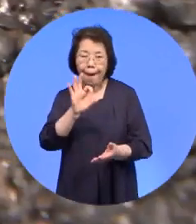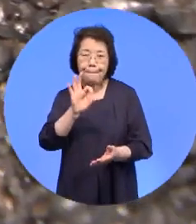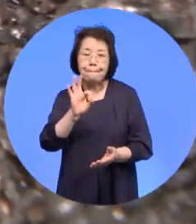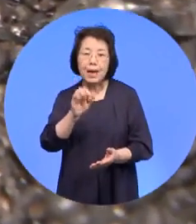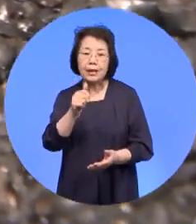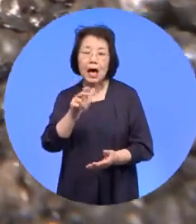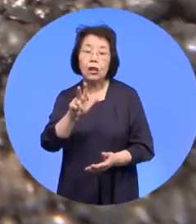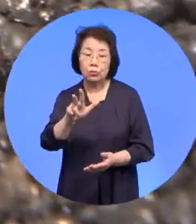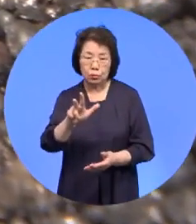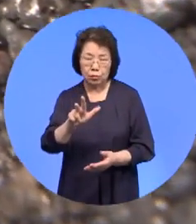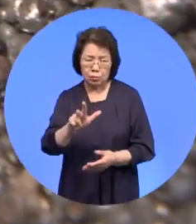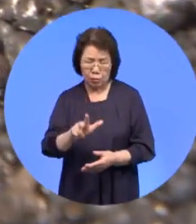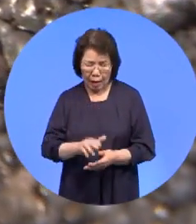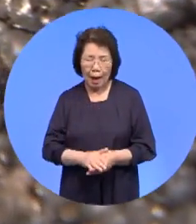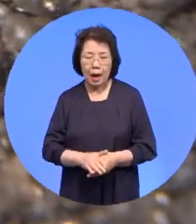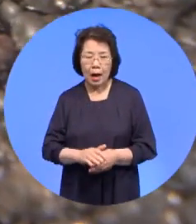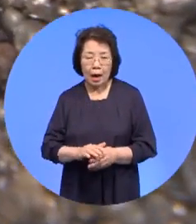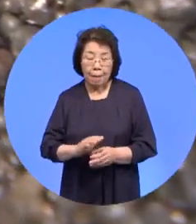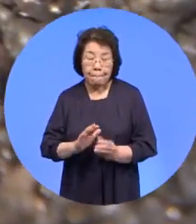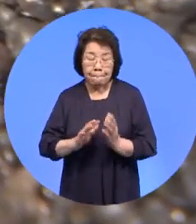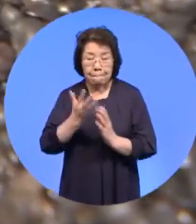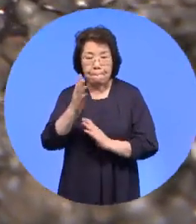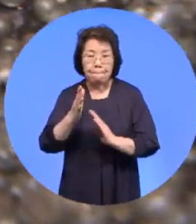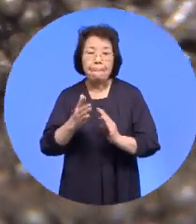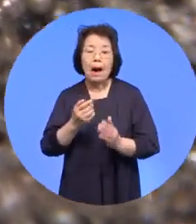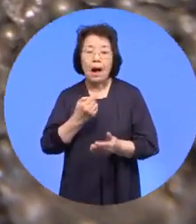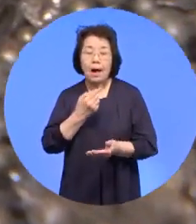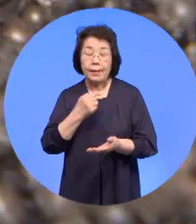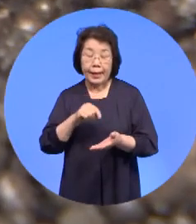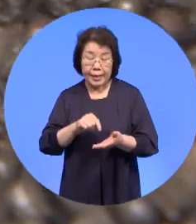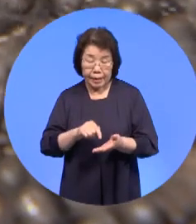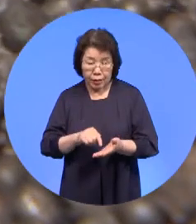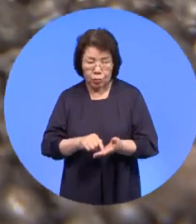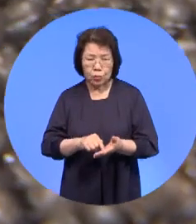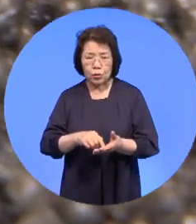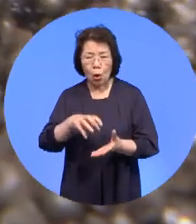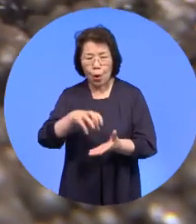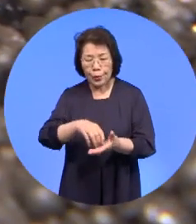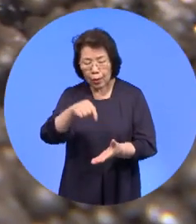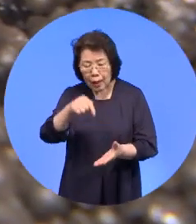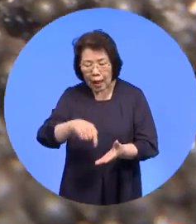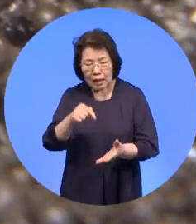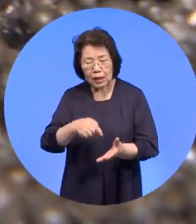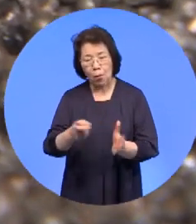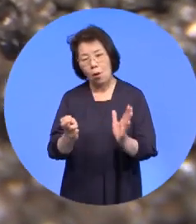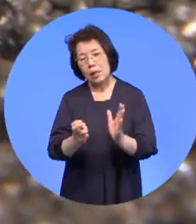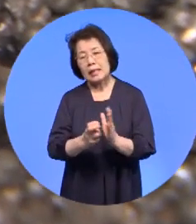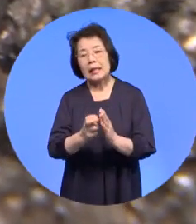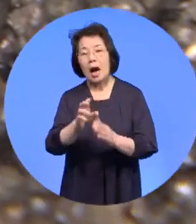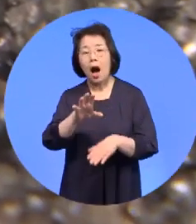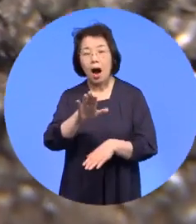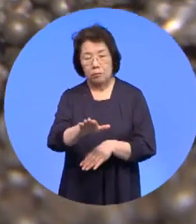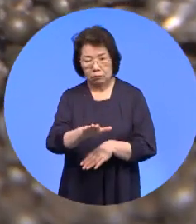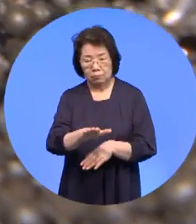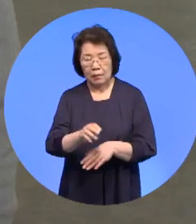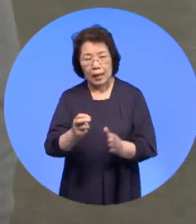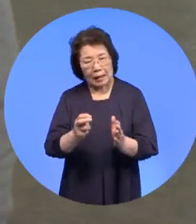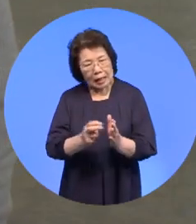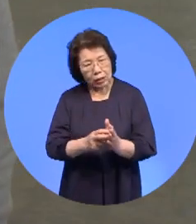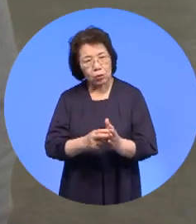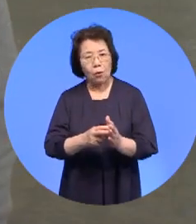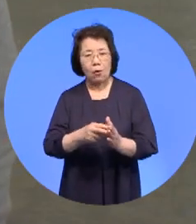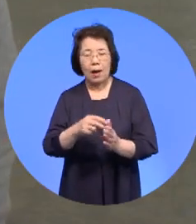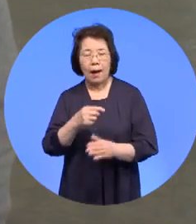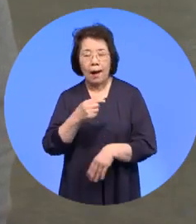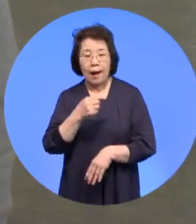どうしてもやっぱりねぇお金ゴミ以外の中いいいいが入ってるんですよね投資の轍が多いんですけど中